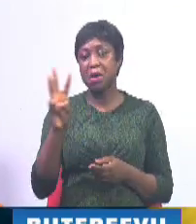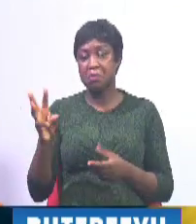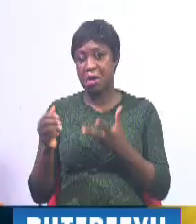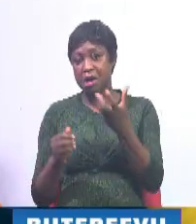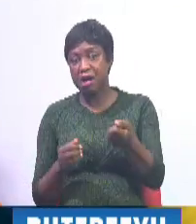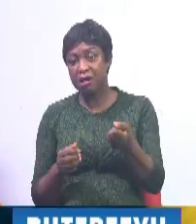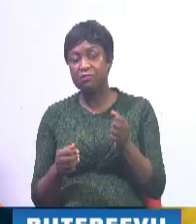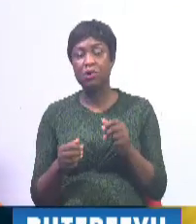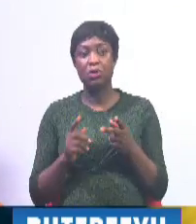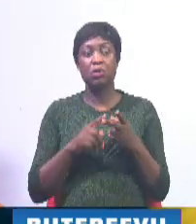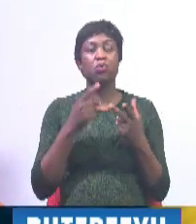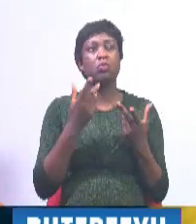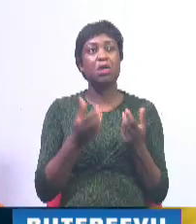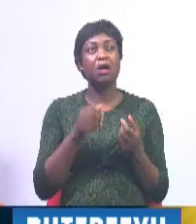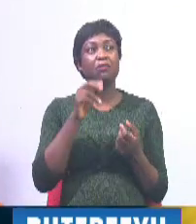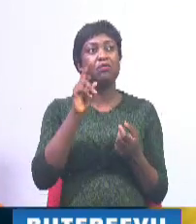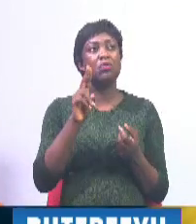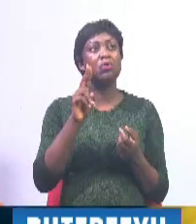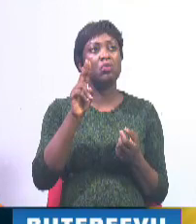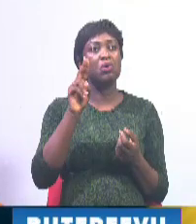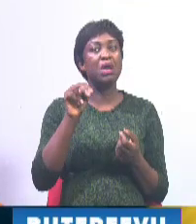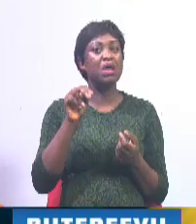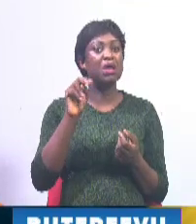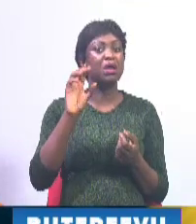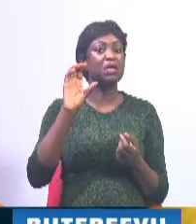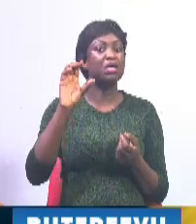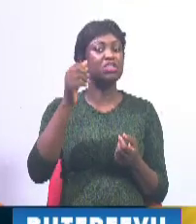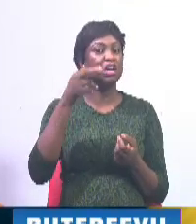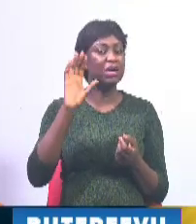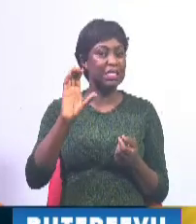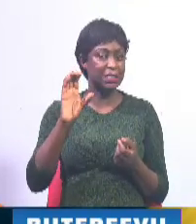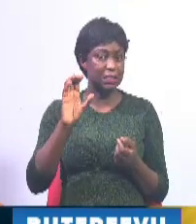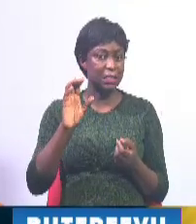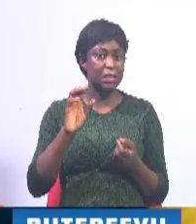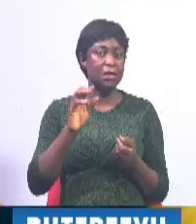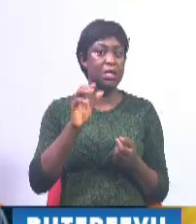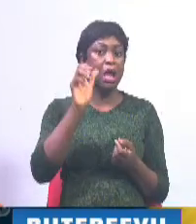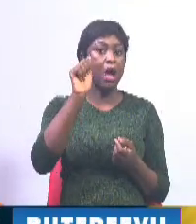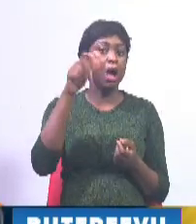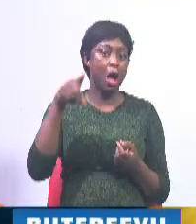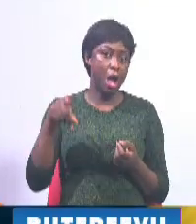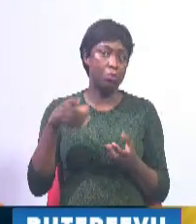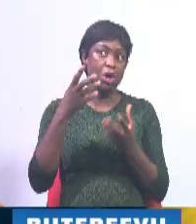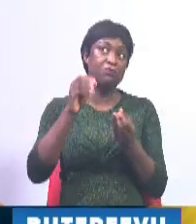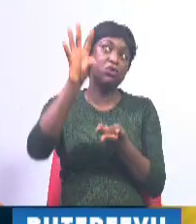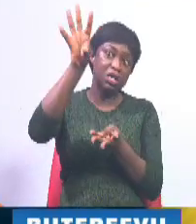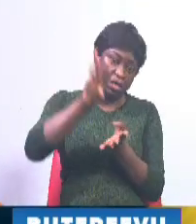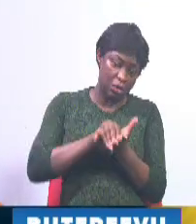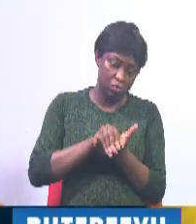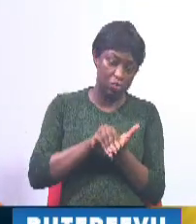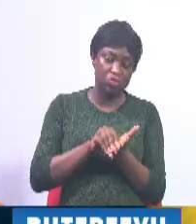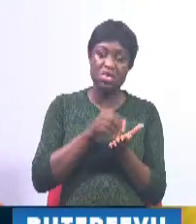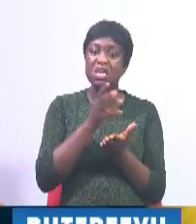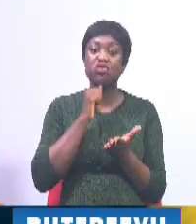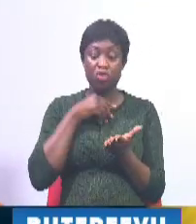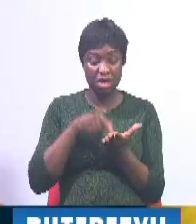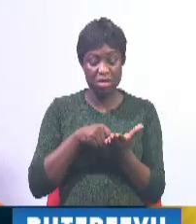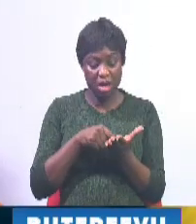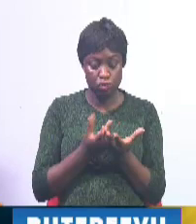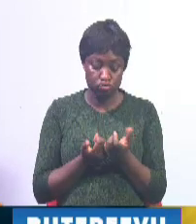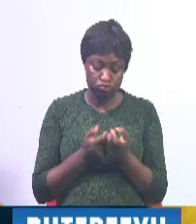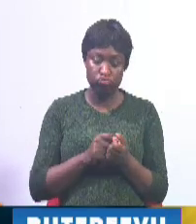emikutu egy'enjawulo, tulina ne UHRC app osobola ogidawunilodinga n'oba nga oweerezaayo ensonga zo okuyita ku mikutu